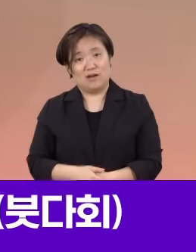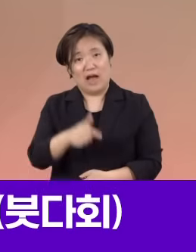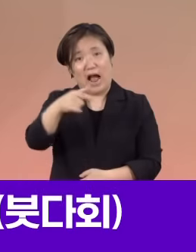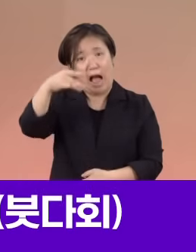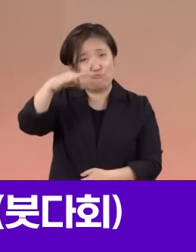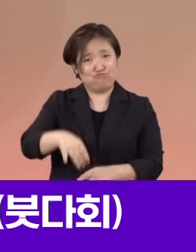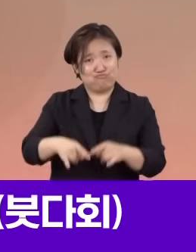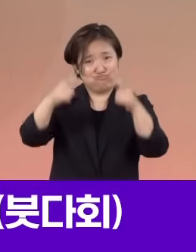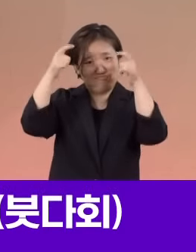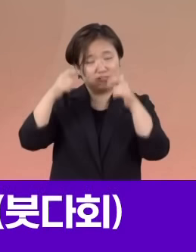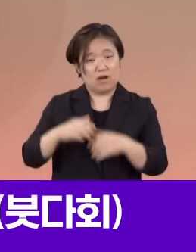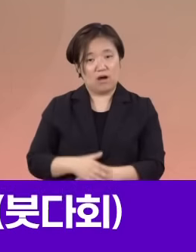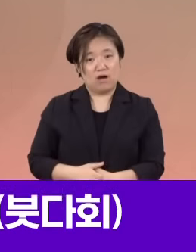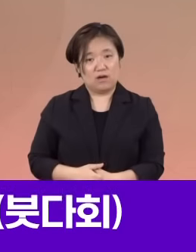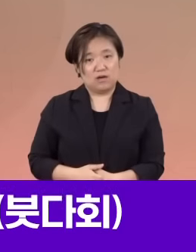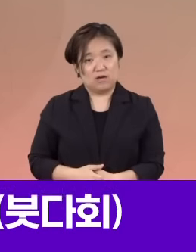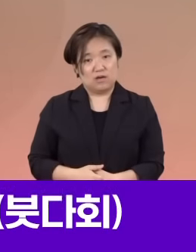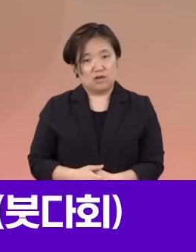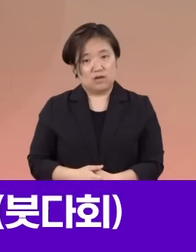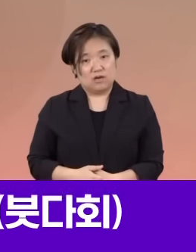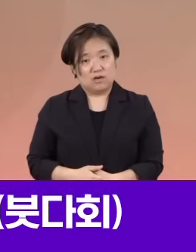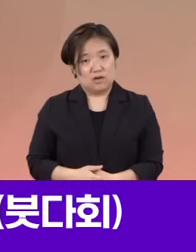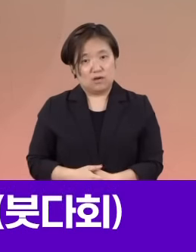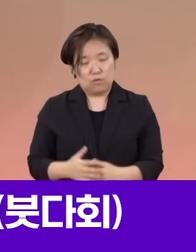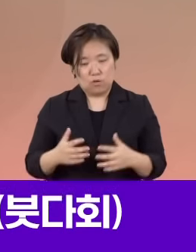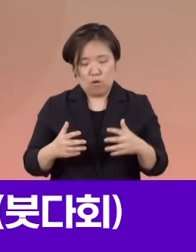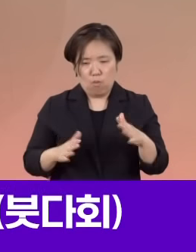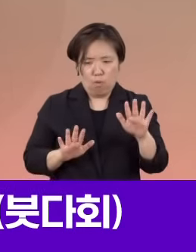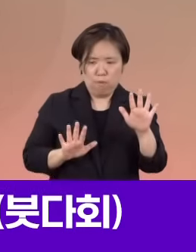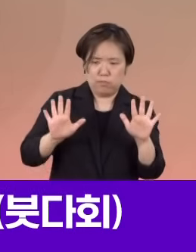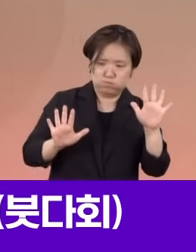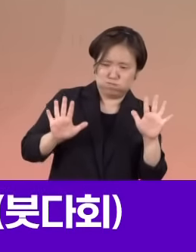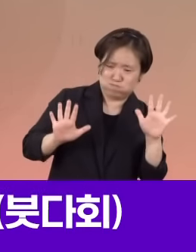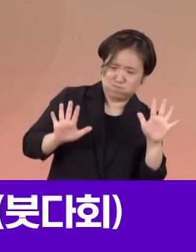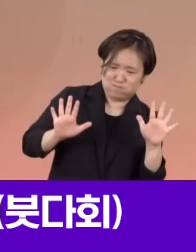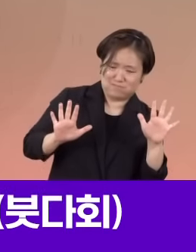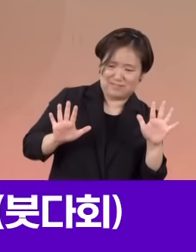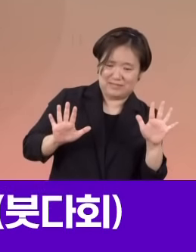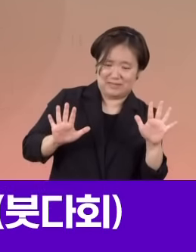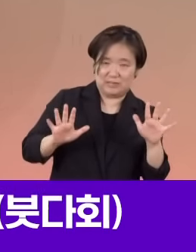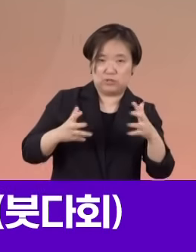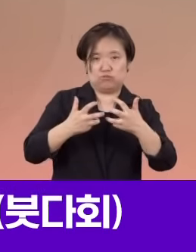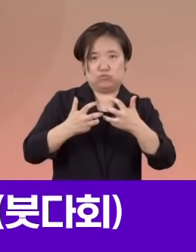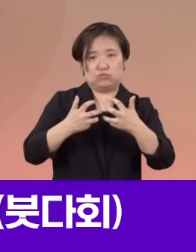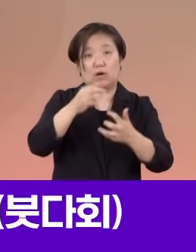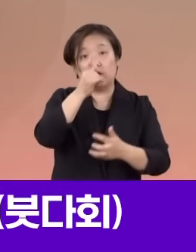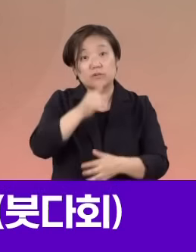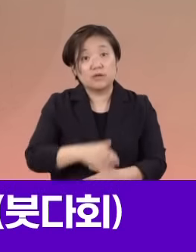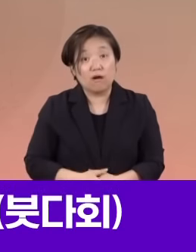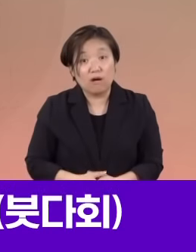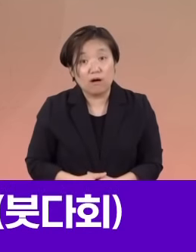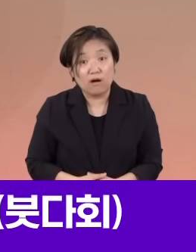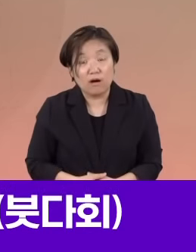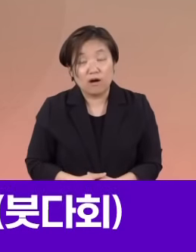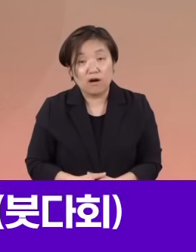아 가위 그때 처음으로 가위를 경험했어